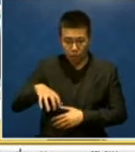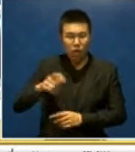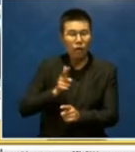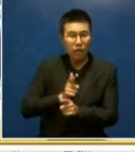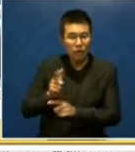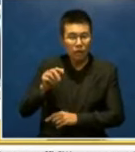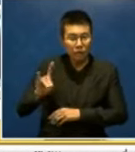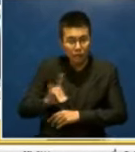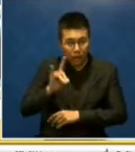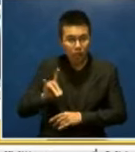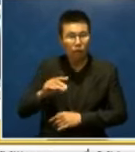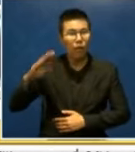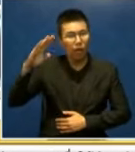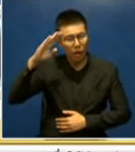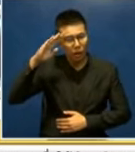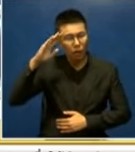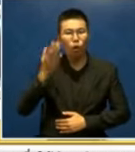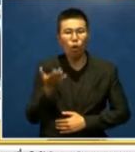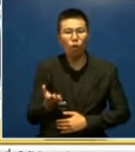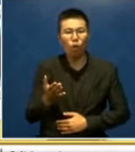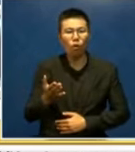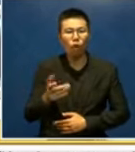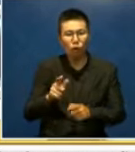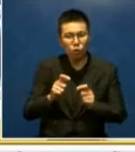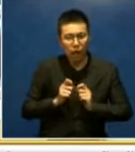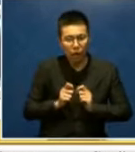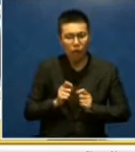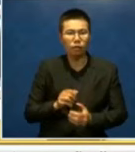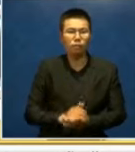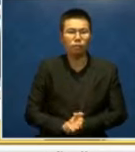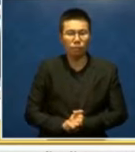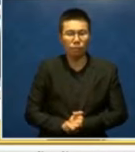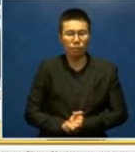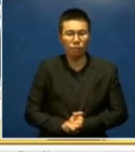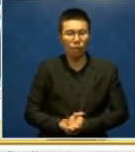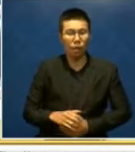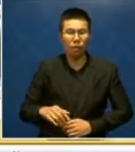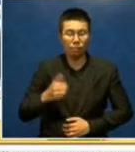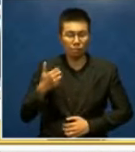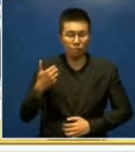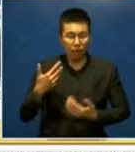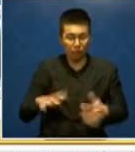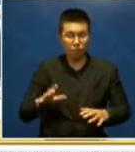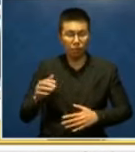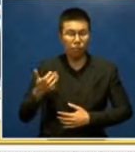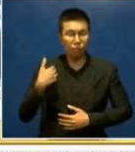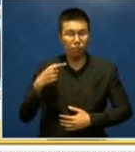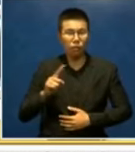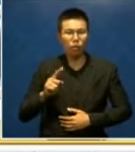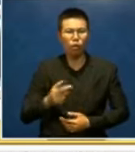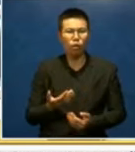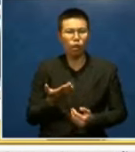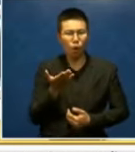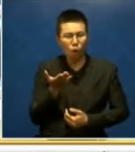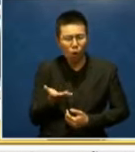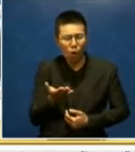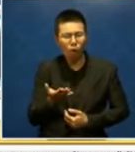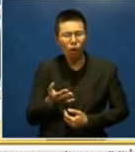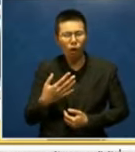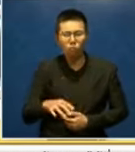ที่ทหารขอใช้พื้นที่แล้วสาไม่สามารถเลยครับที่จะต่อสู้แล้วเอาชนะ